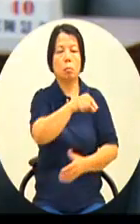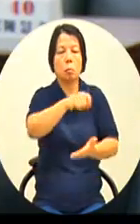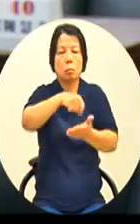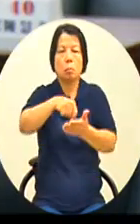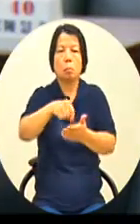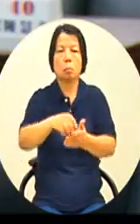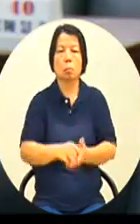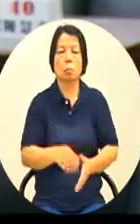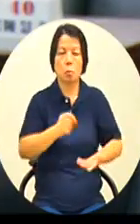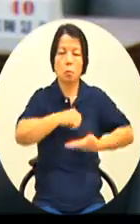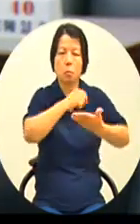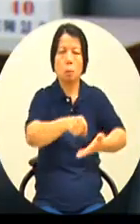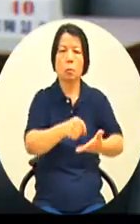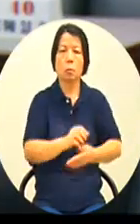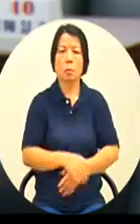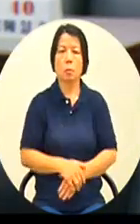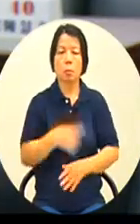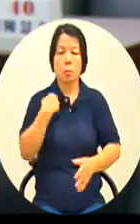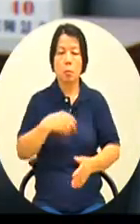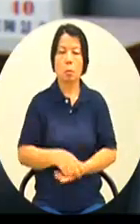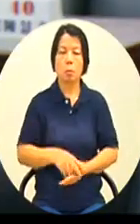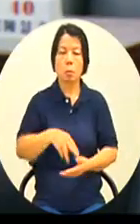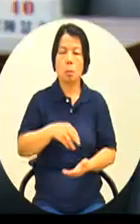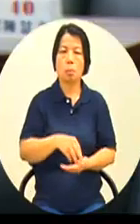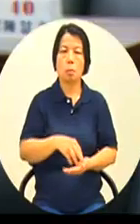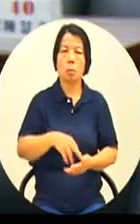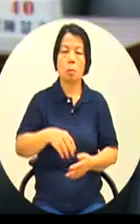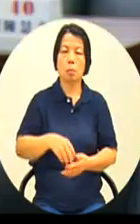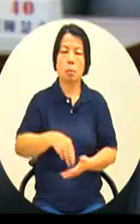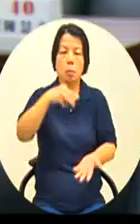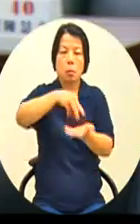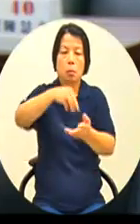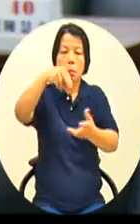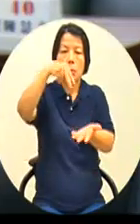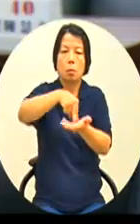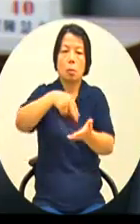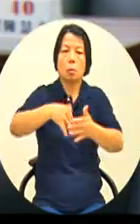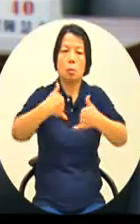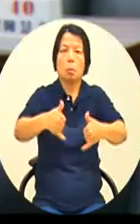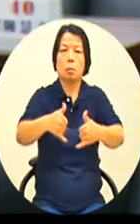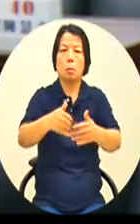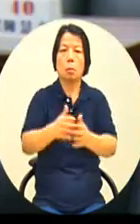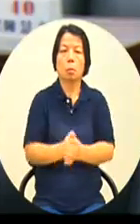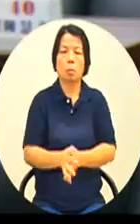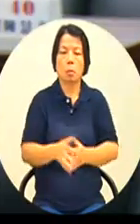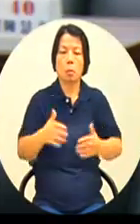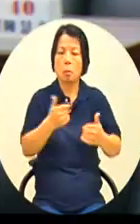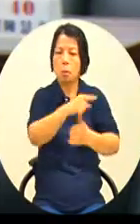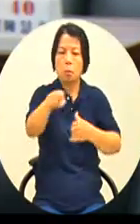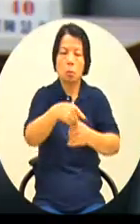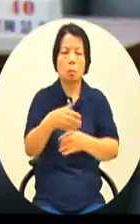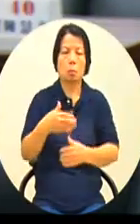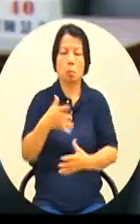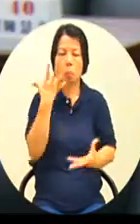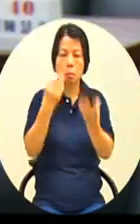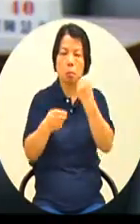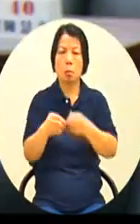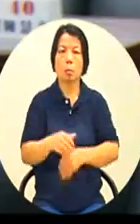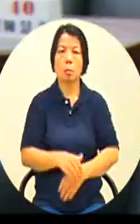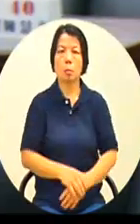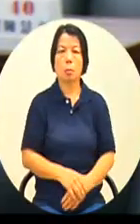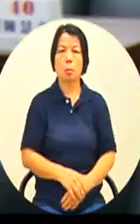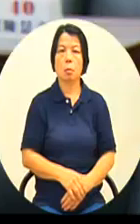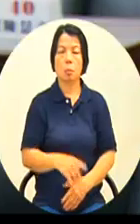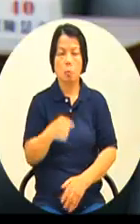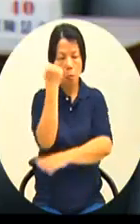议，伊若要来定义路这匝道，要对遐出来时阵，足侪人毋知影。本地可能